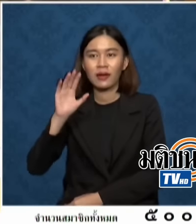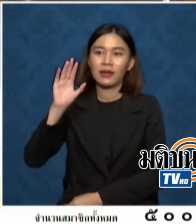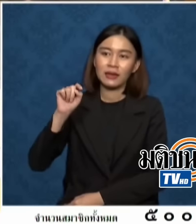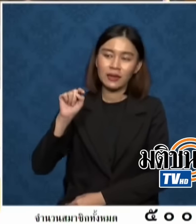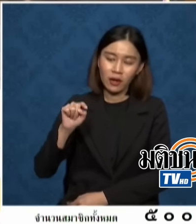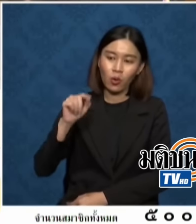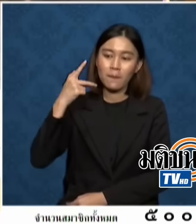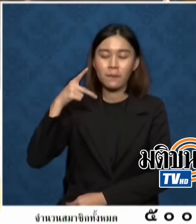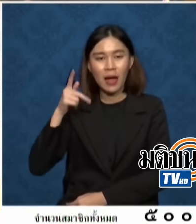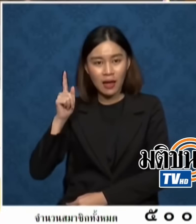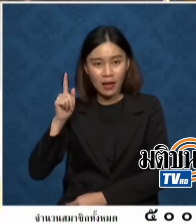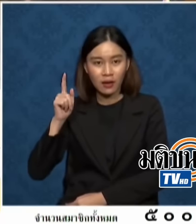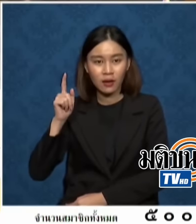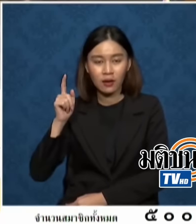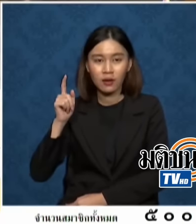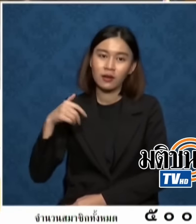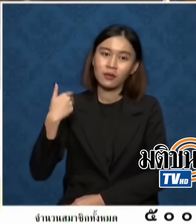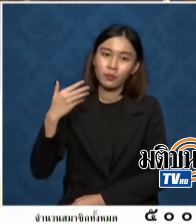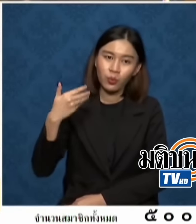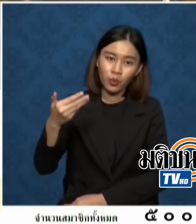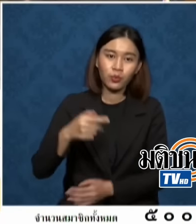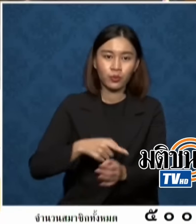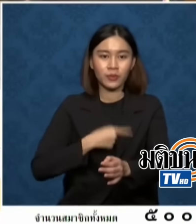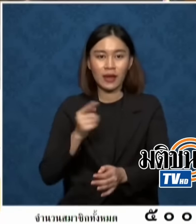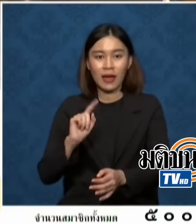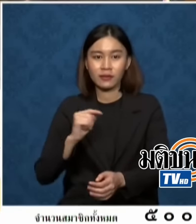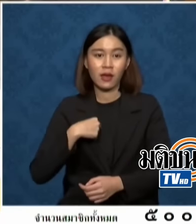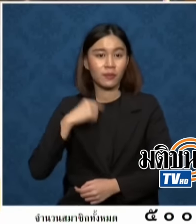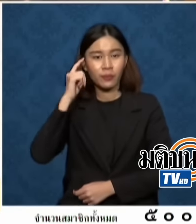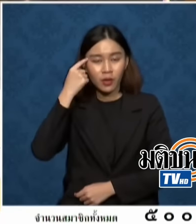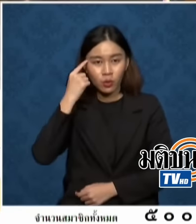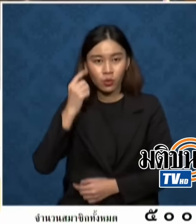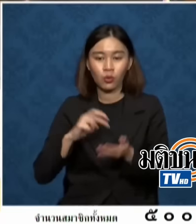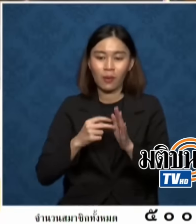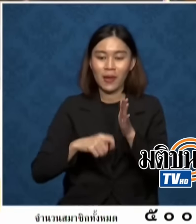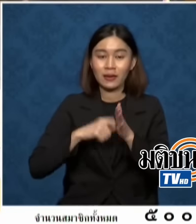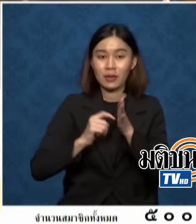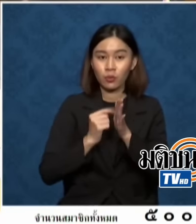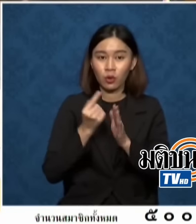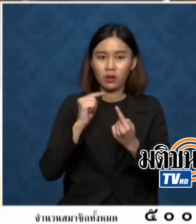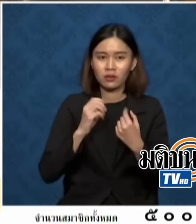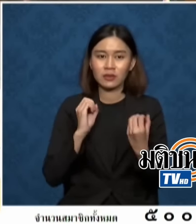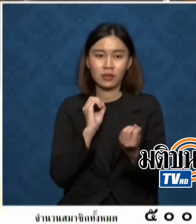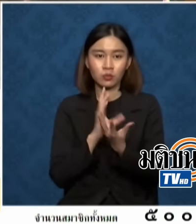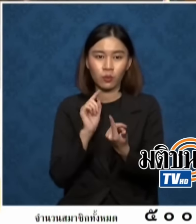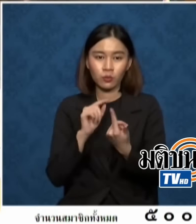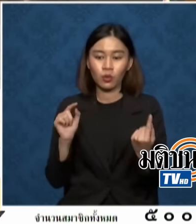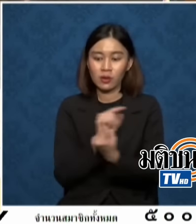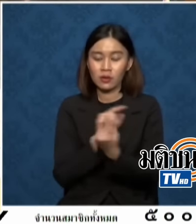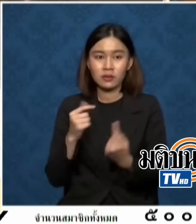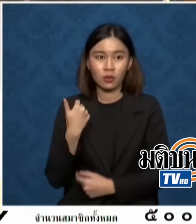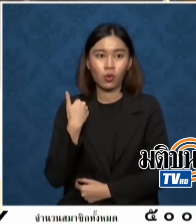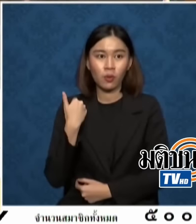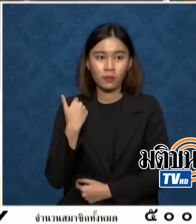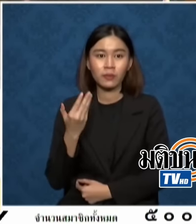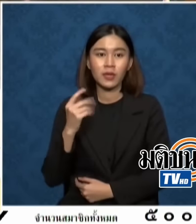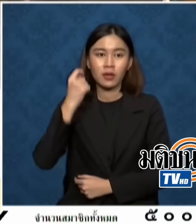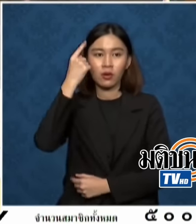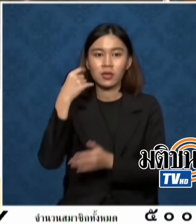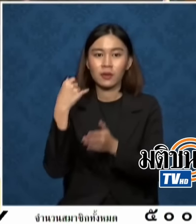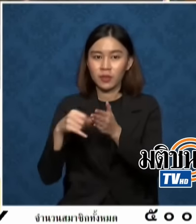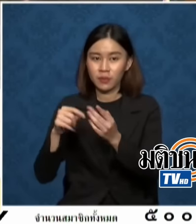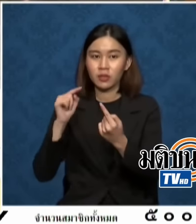พการีว่าป้ากันไปอีกนานเท่าไหร่และนั่นคือต้นเหตุของการสร้างความรุนแรงในสังคม ครับ ความเข้าใจผิ